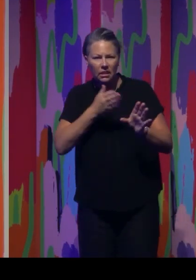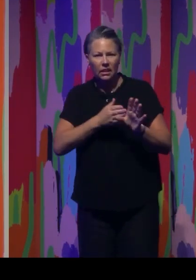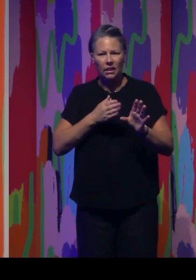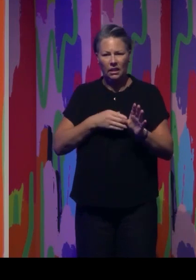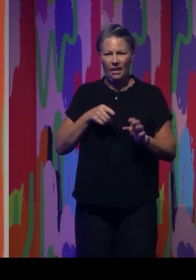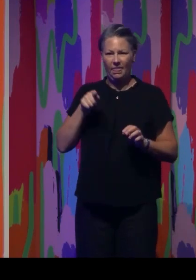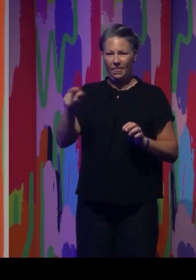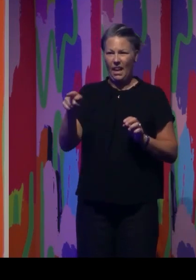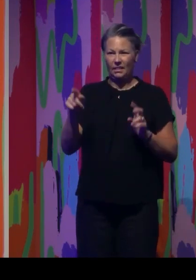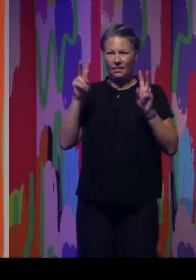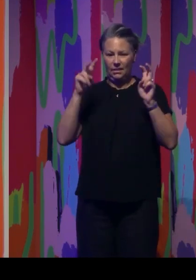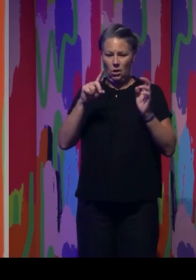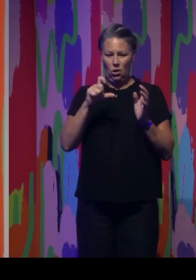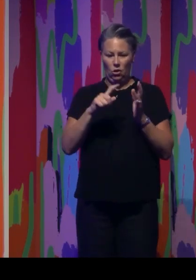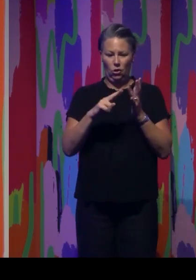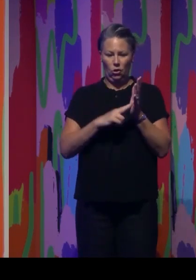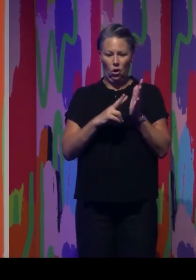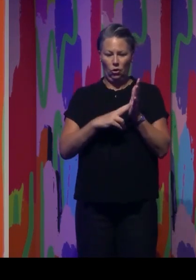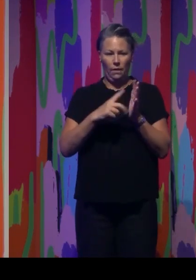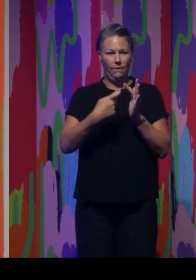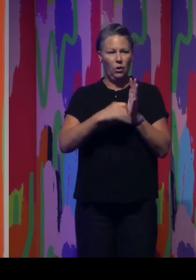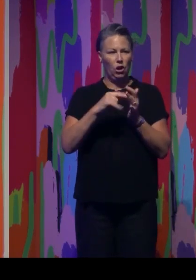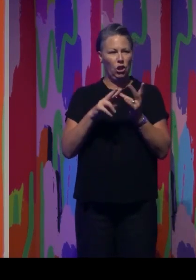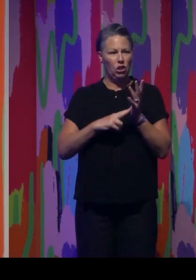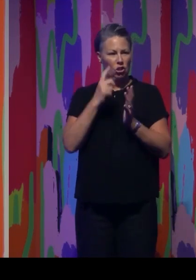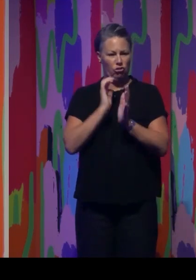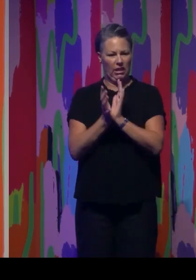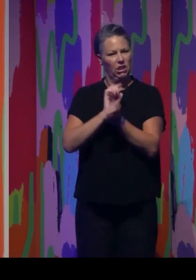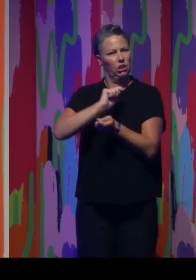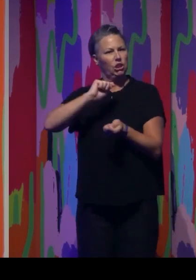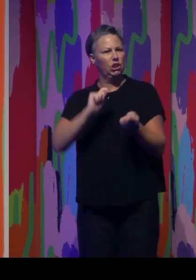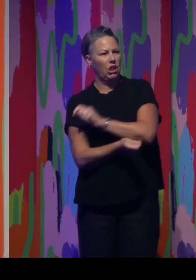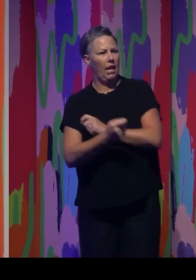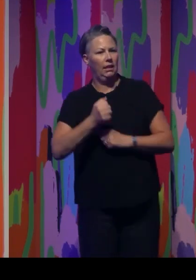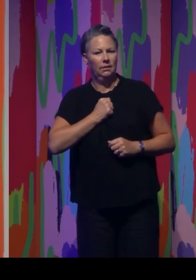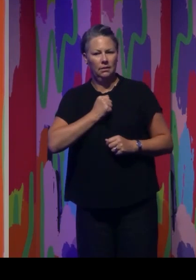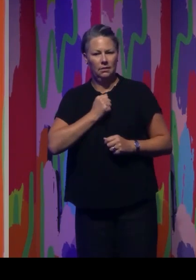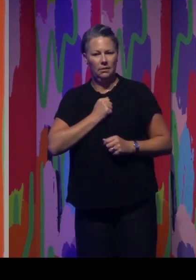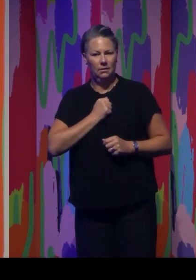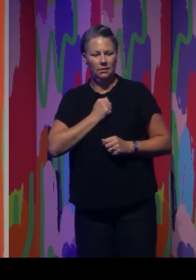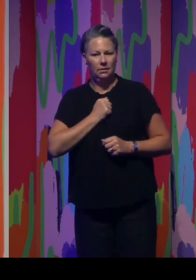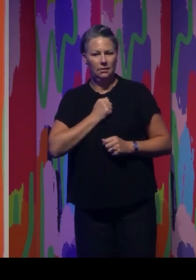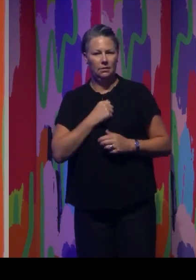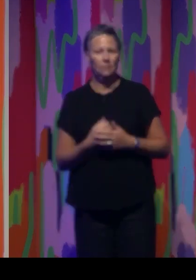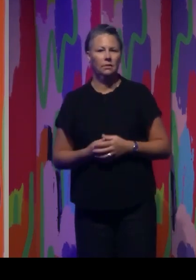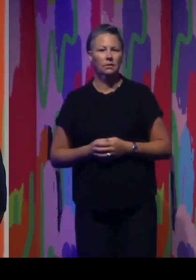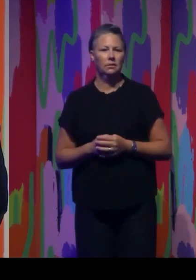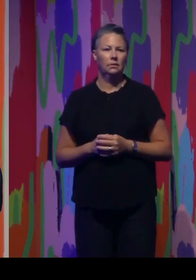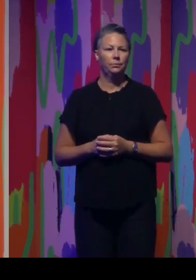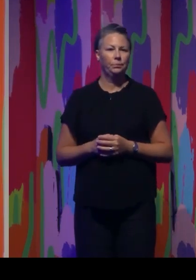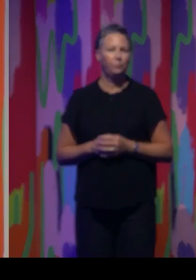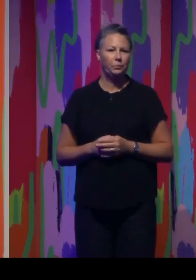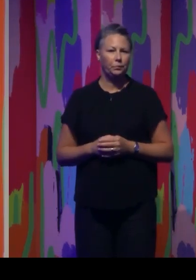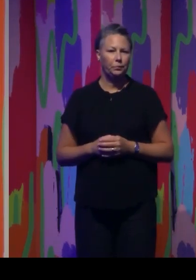অ্যাসেক্সুয়াল অ্যাসোসিয়েশনটা শুরু করি এবং তখন আমার কাছে বিবিধ মানুষ তাদের নিজস্ব সমস্যা নিয়েও আমার কাছে আসতে থাকে। And